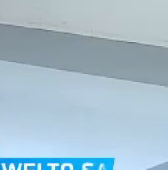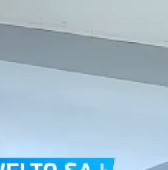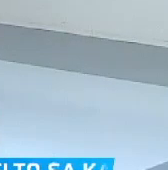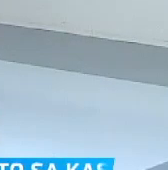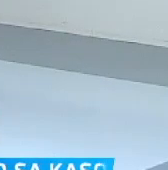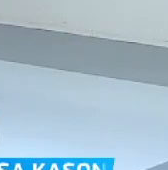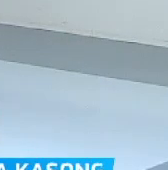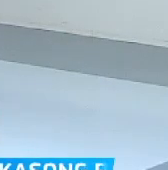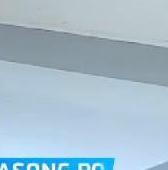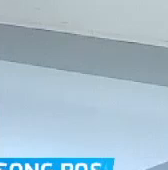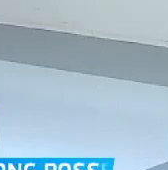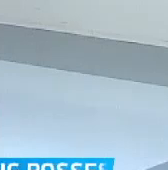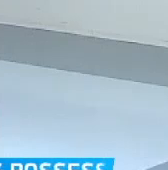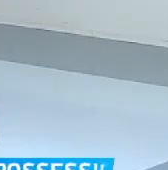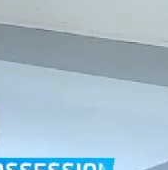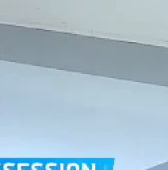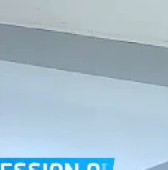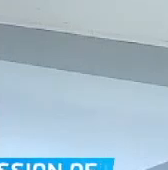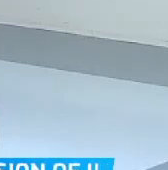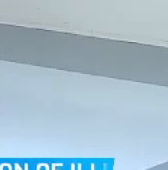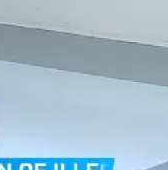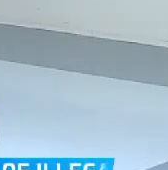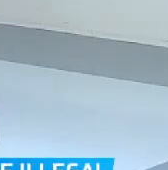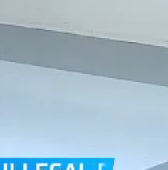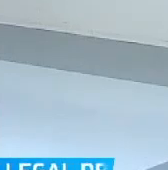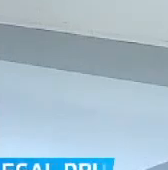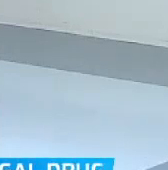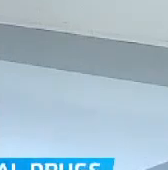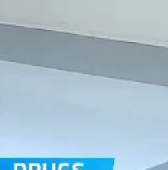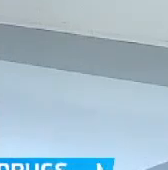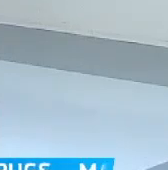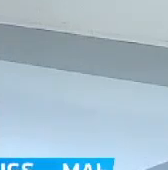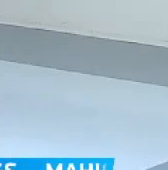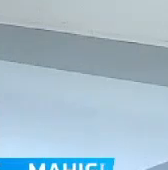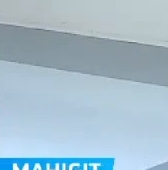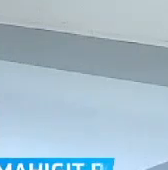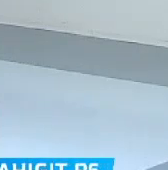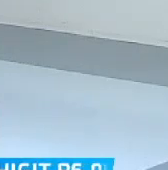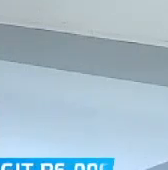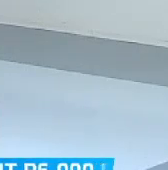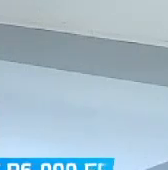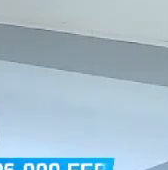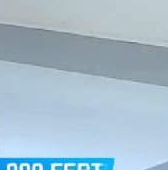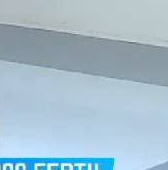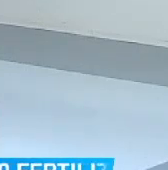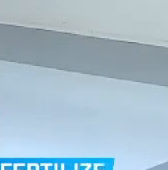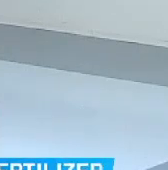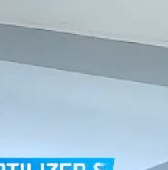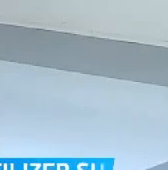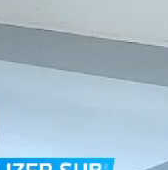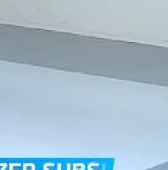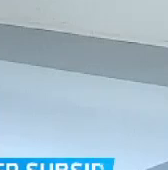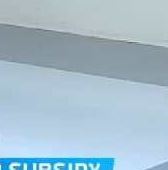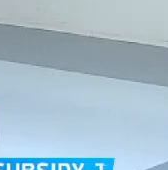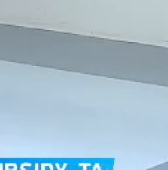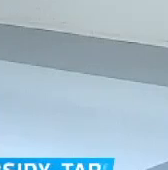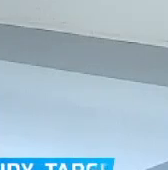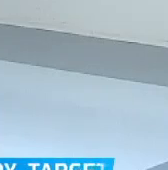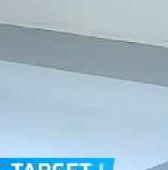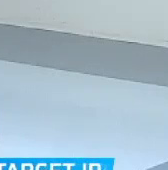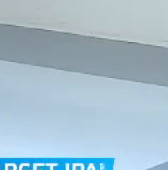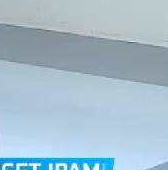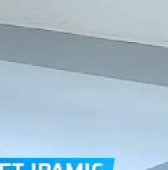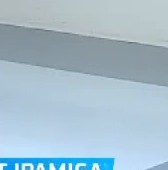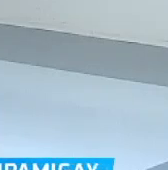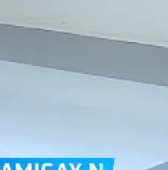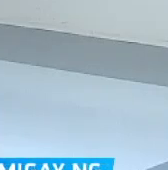ang nagpapatotoo sa biyayang hatid ng itim na Nazareno. Makikita rin ang malalim na pananampalataya ng mga debotong nagtutungo